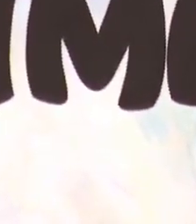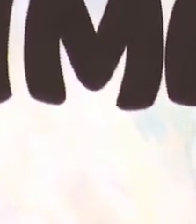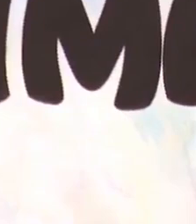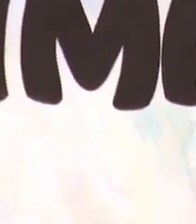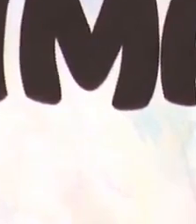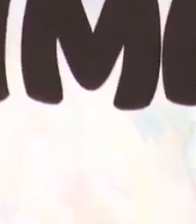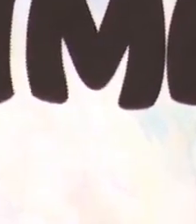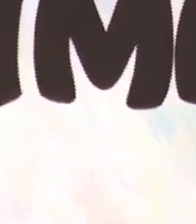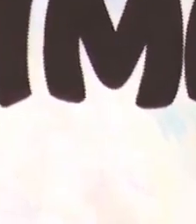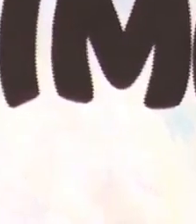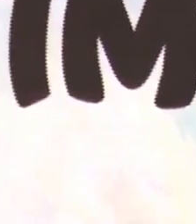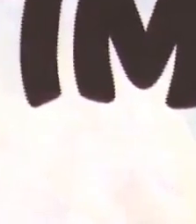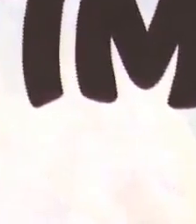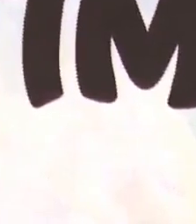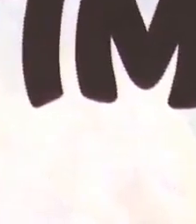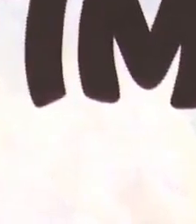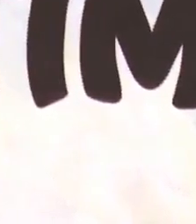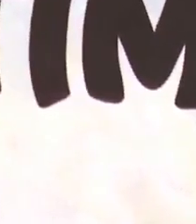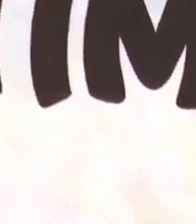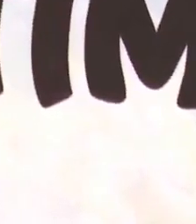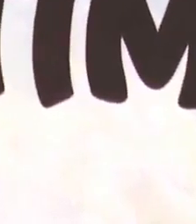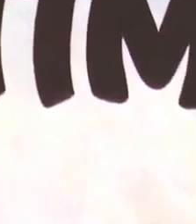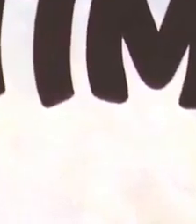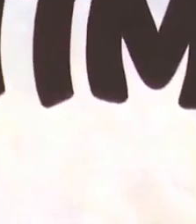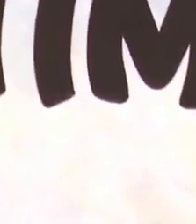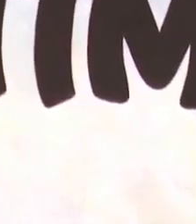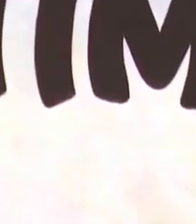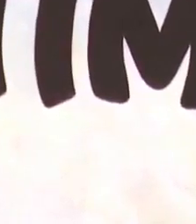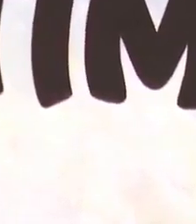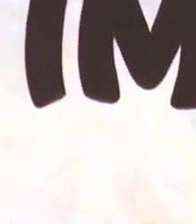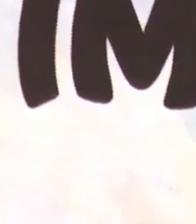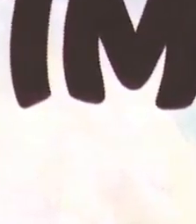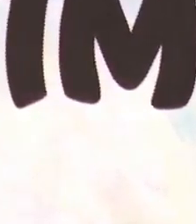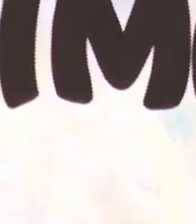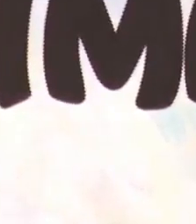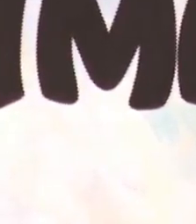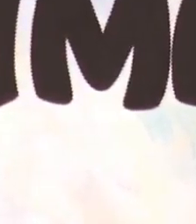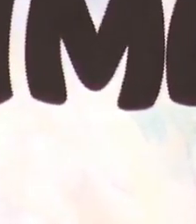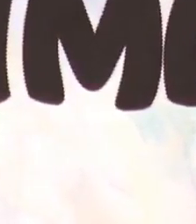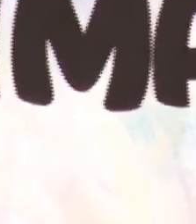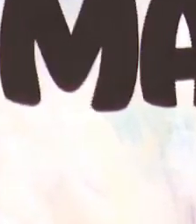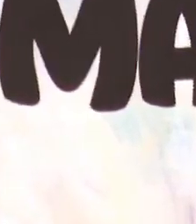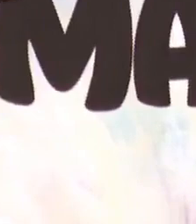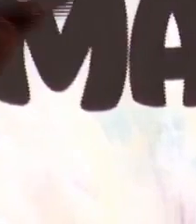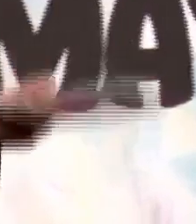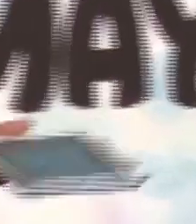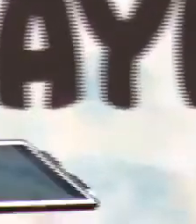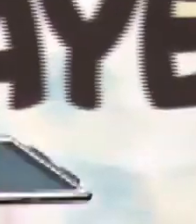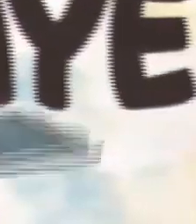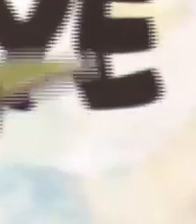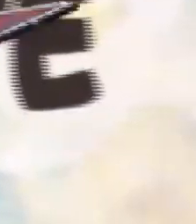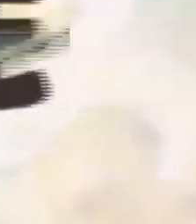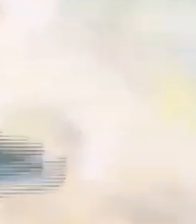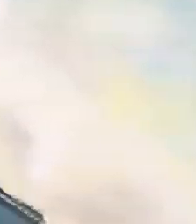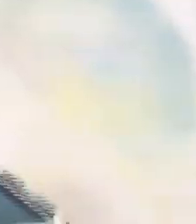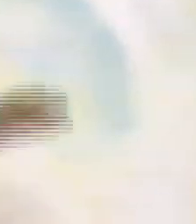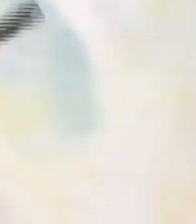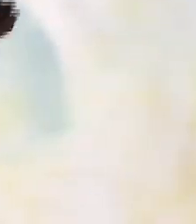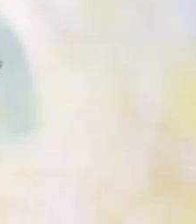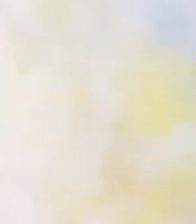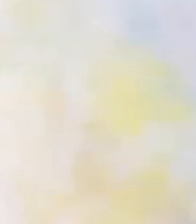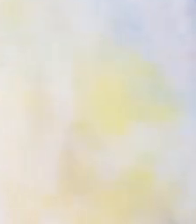malaika, akimuomba hivi, ukikuta watu 50 utaangamiza? Akasema hapana. Ukikuta watu